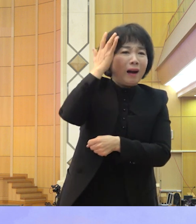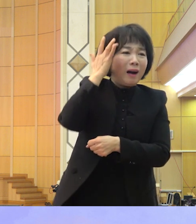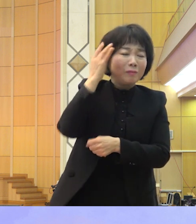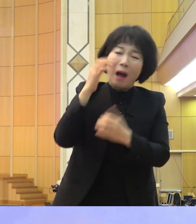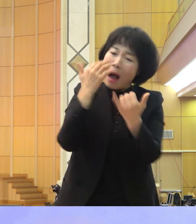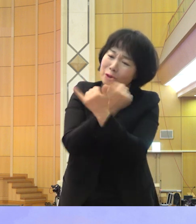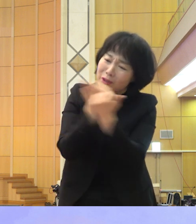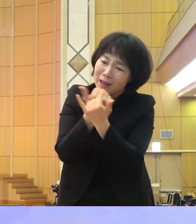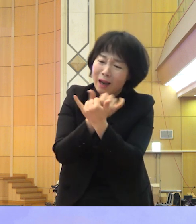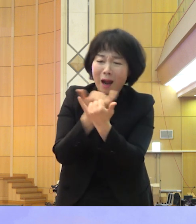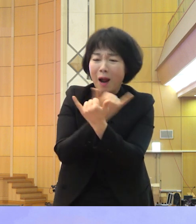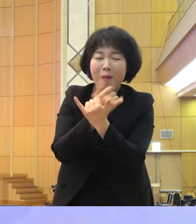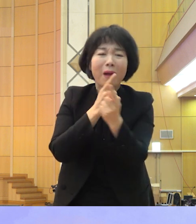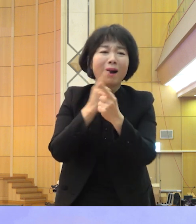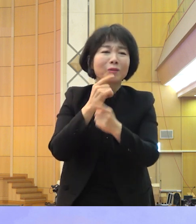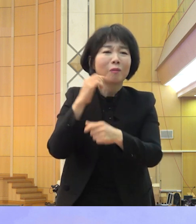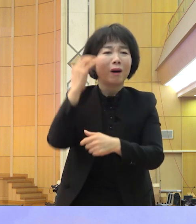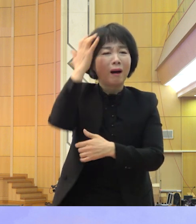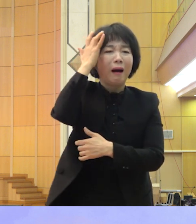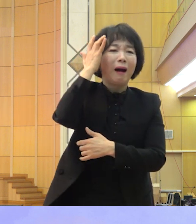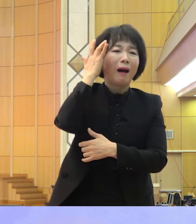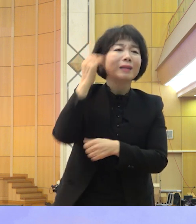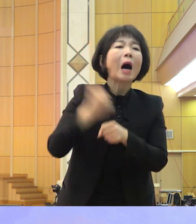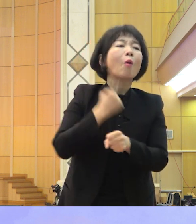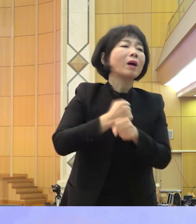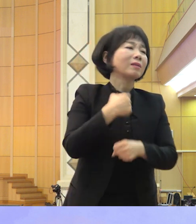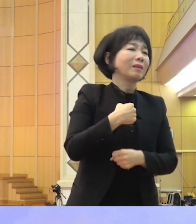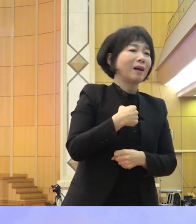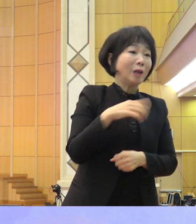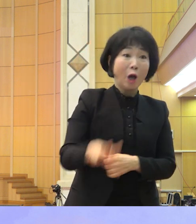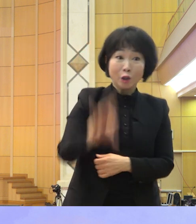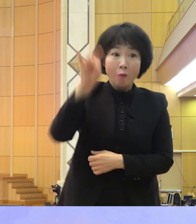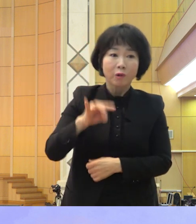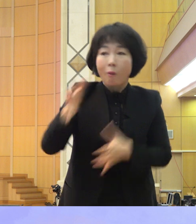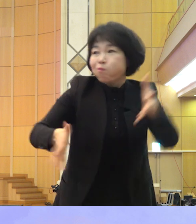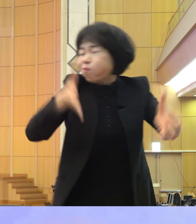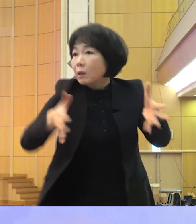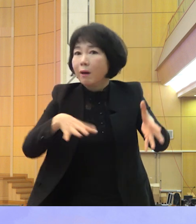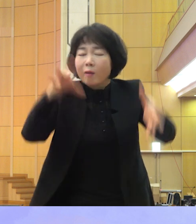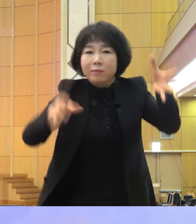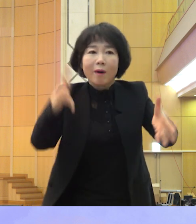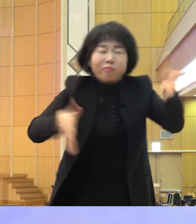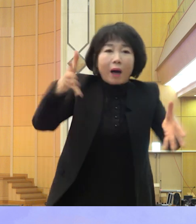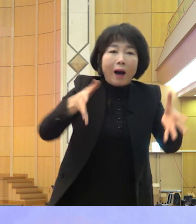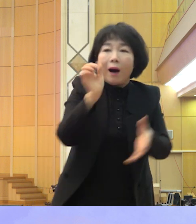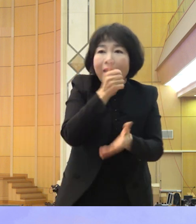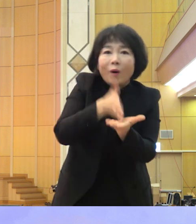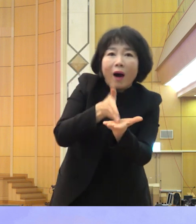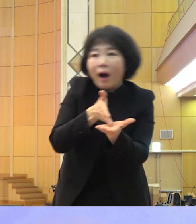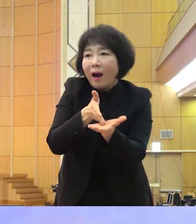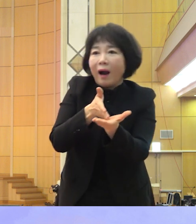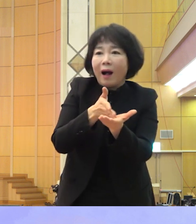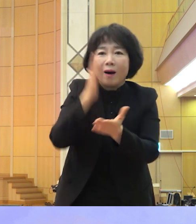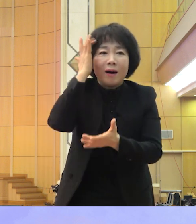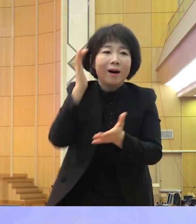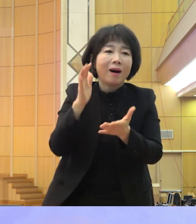되는지, 이거 어떻게 해야 되는지 제가 처음 주례를 서보는 거라서 이거 알 수가